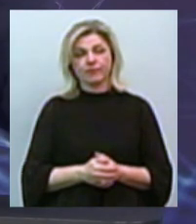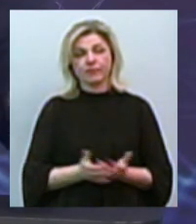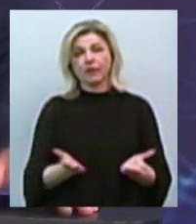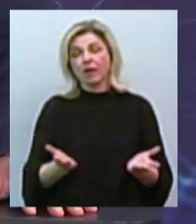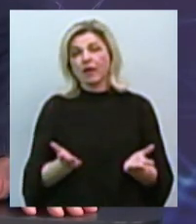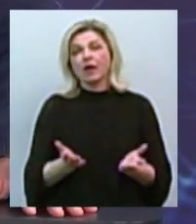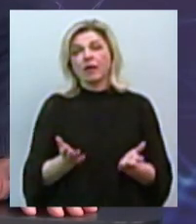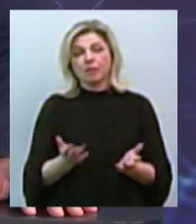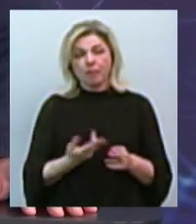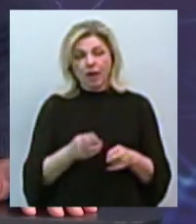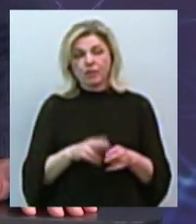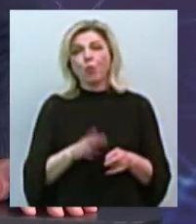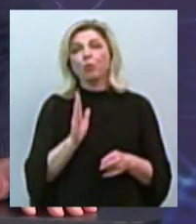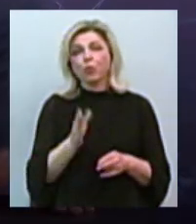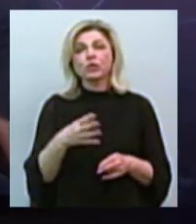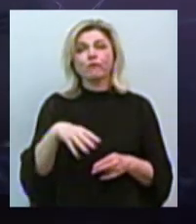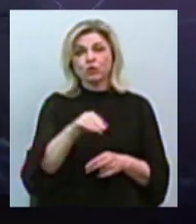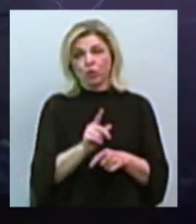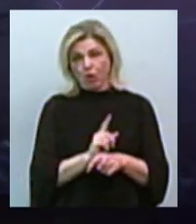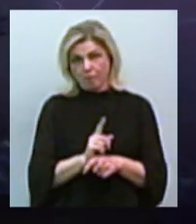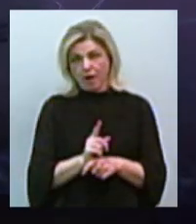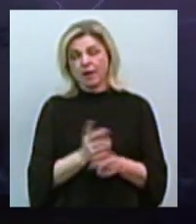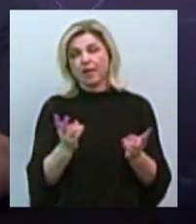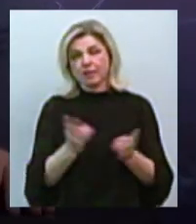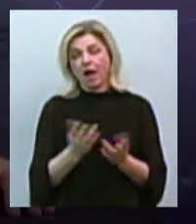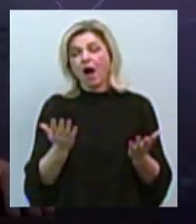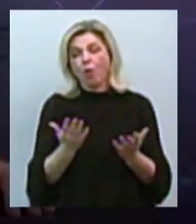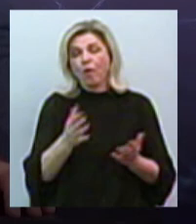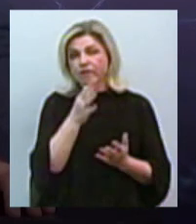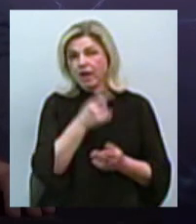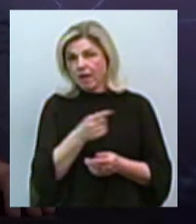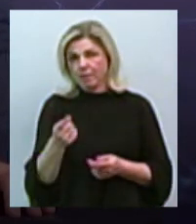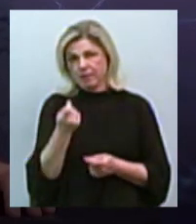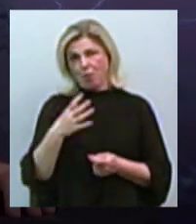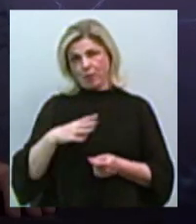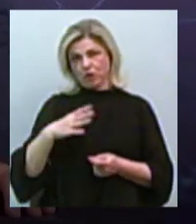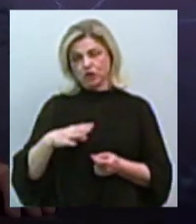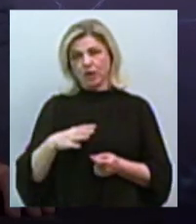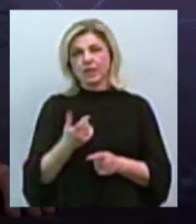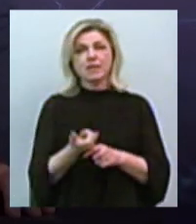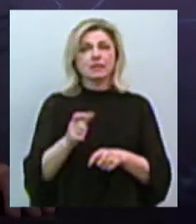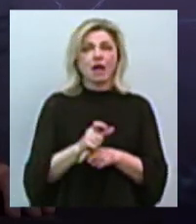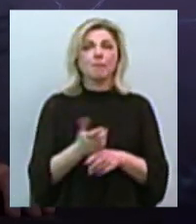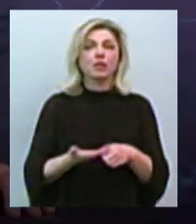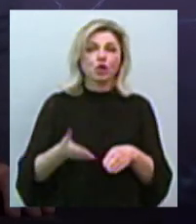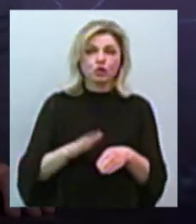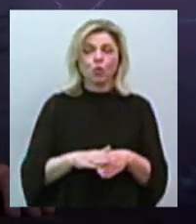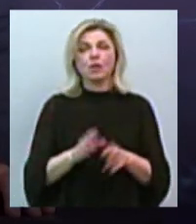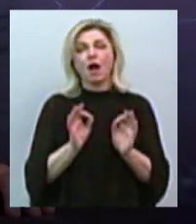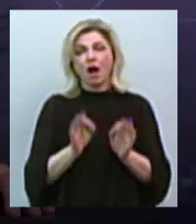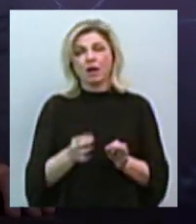мои, соплеменники, будет все нормально, надо какое-то время просто переждать. Самое тяжелое, это как раз для